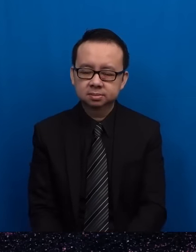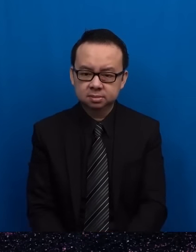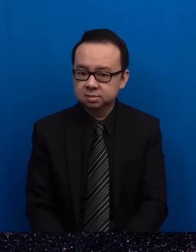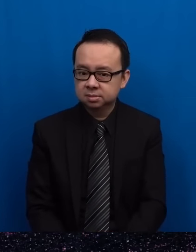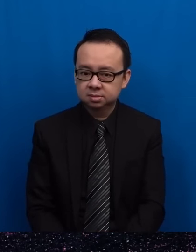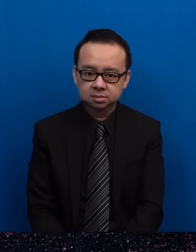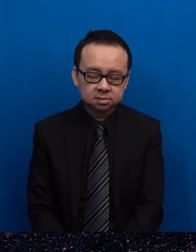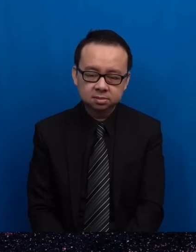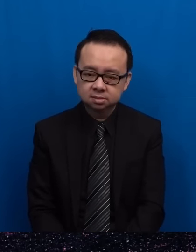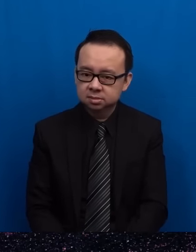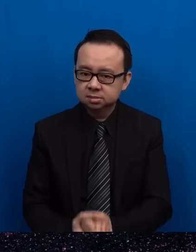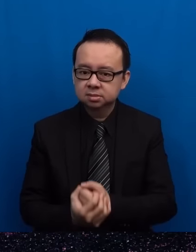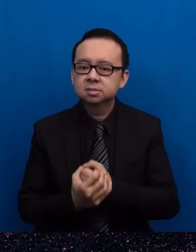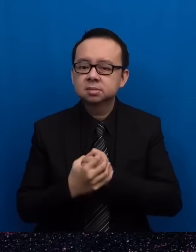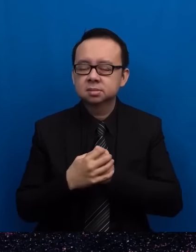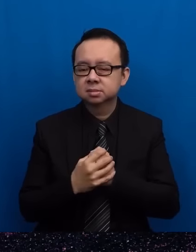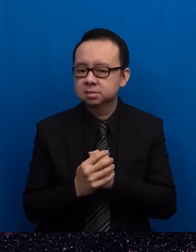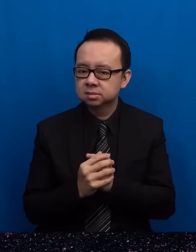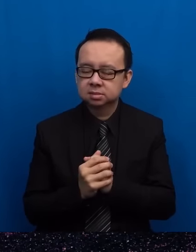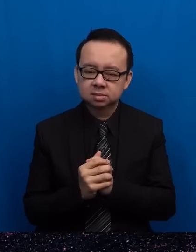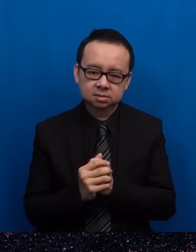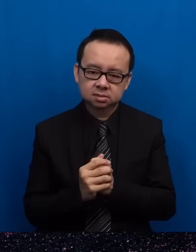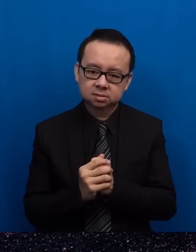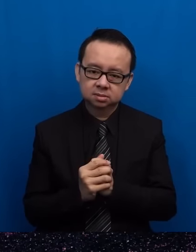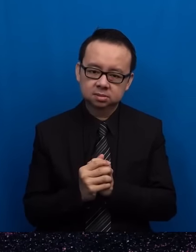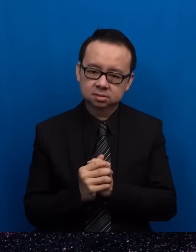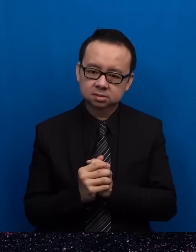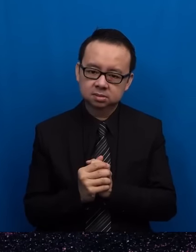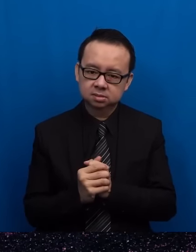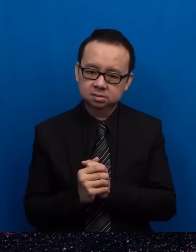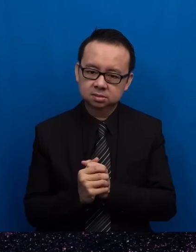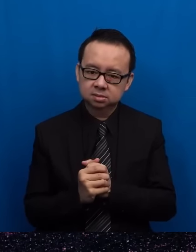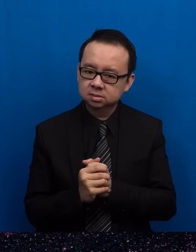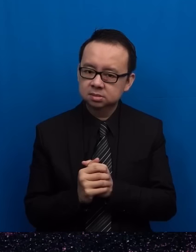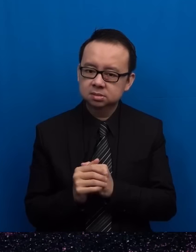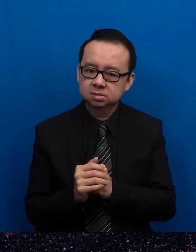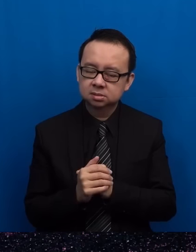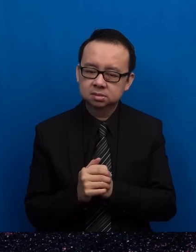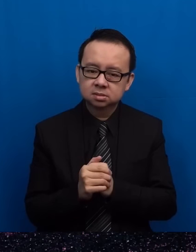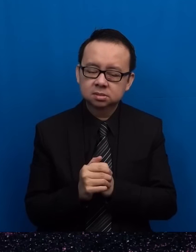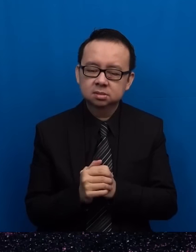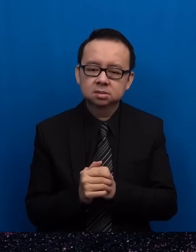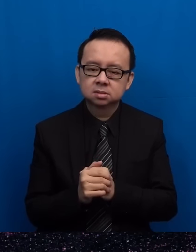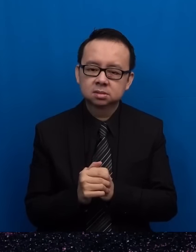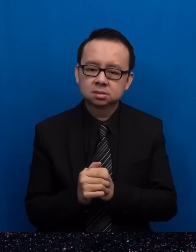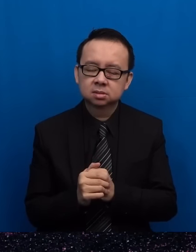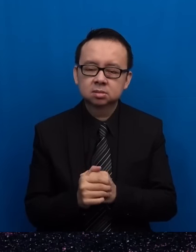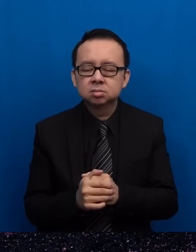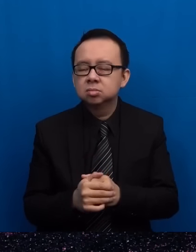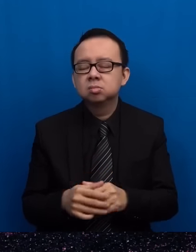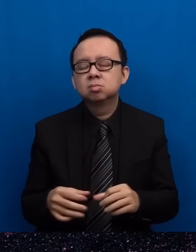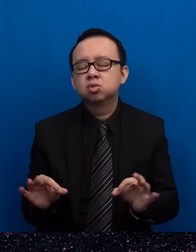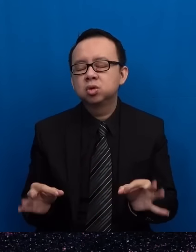daerah situ. Memang dia sudah dari kecil lahir di sana. Kita tinggal turun dari mobil, permisi ya Pak, numpang